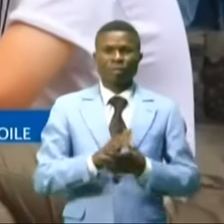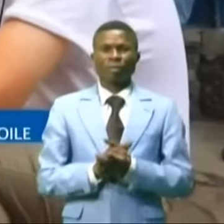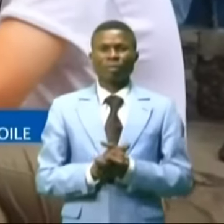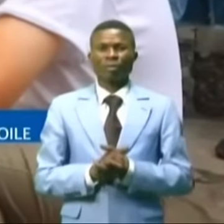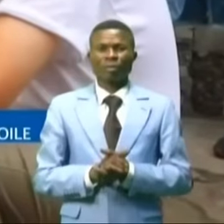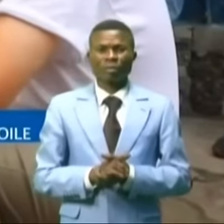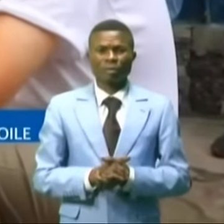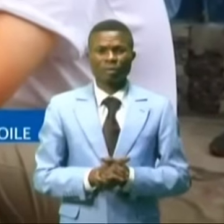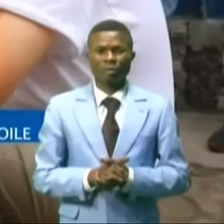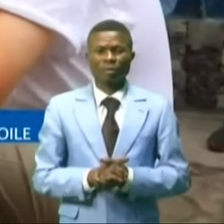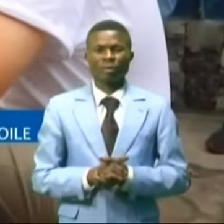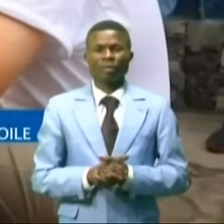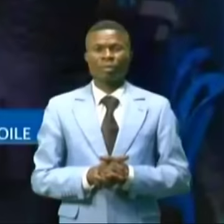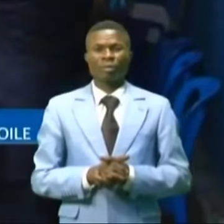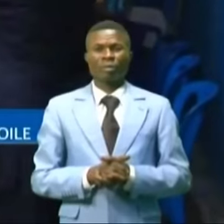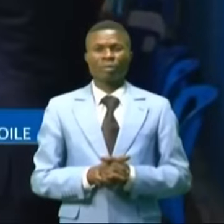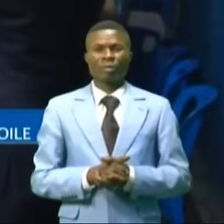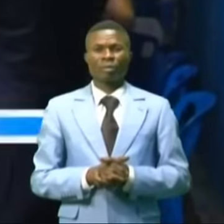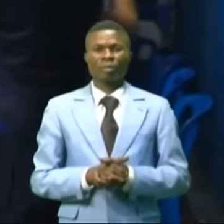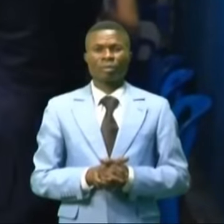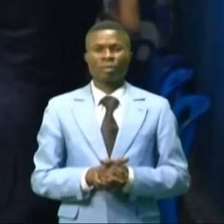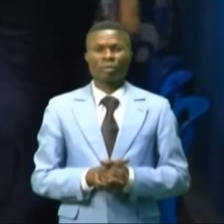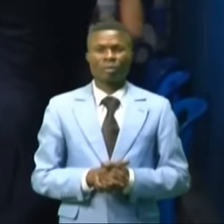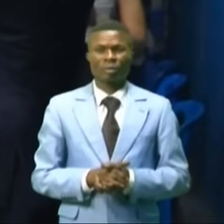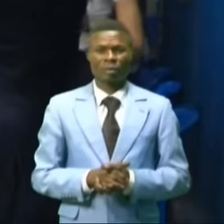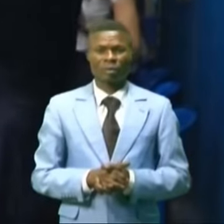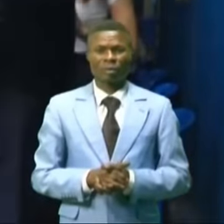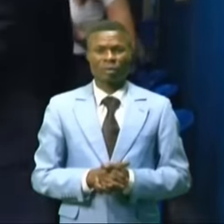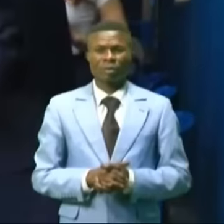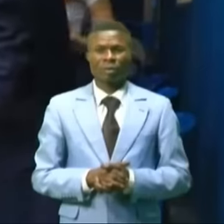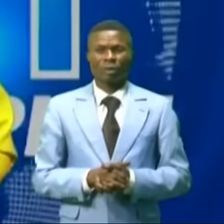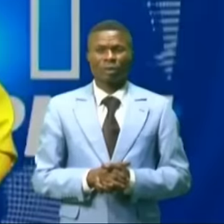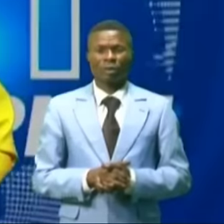cette vision par des actions concrètes à impact visible.